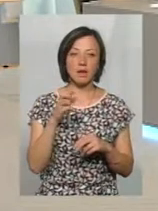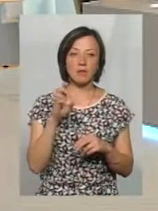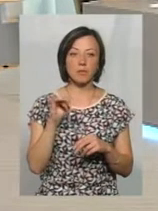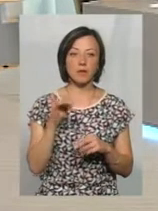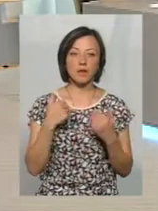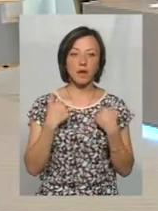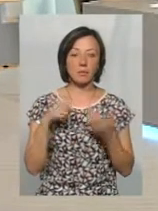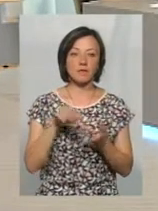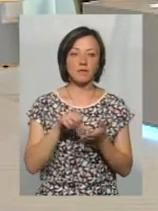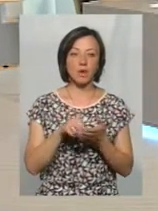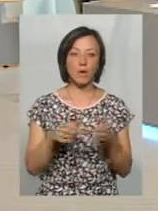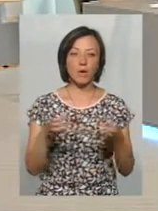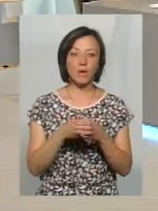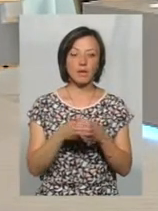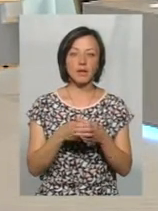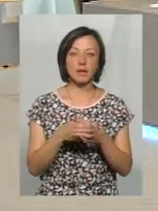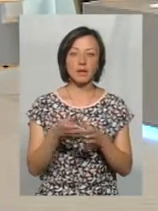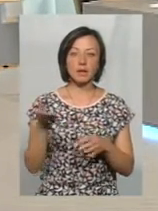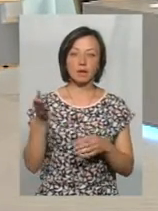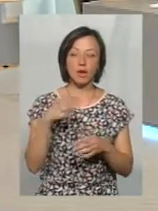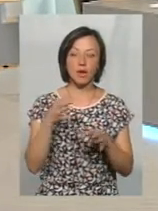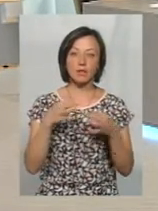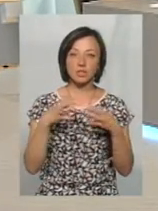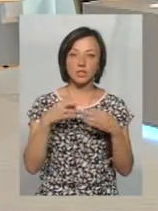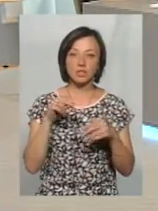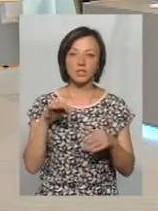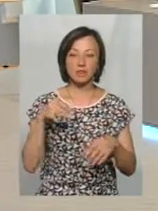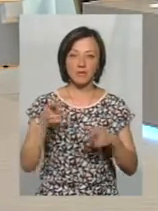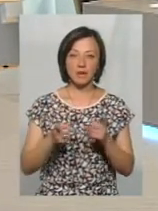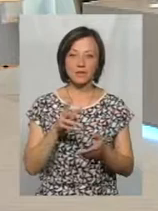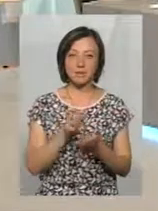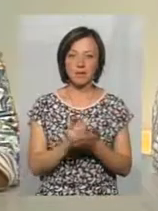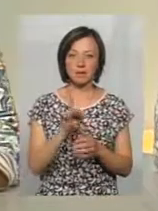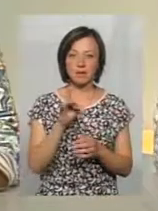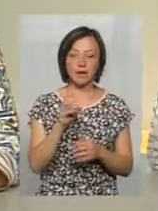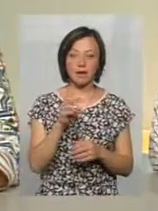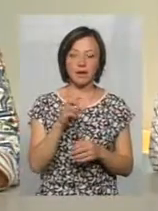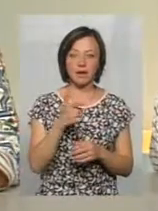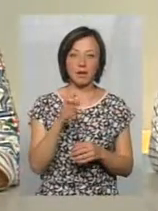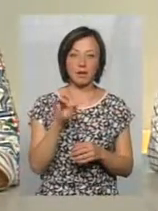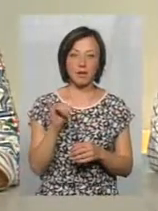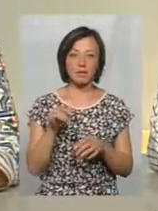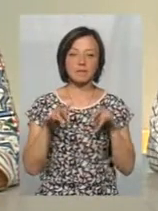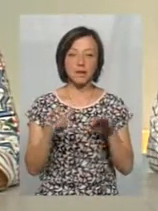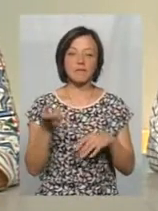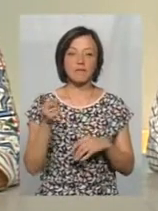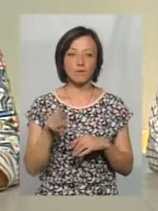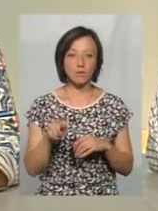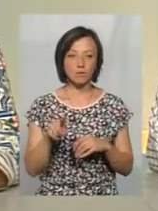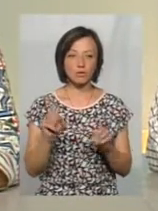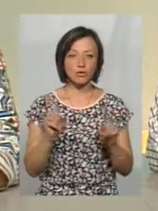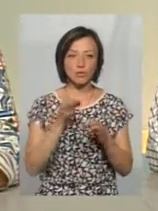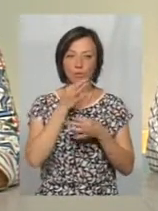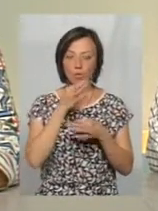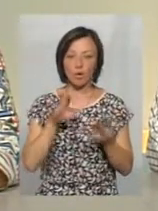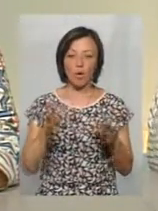як представник громади прийду і скажу, ану, федерація регбі, розкажіть, чи ви справді займаєтесь регбі? Ну, тобто, це є, дивіться, справа в тому, що